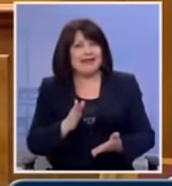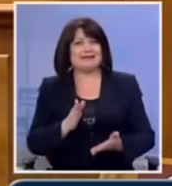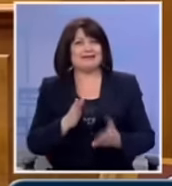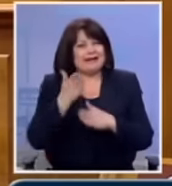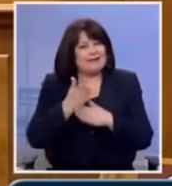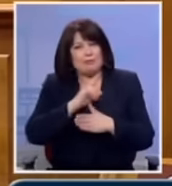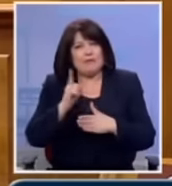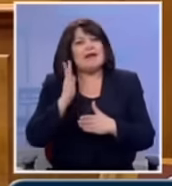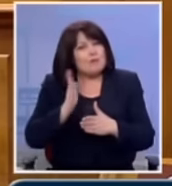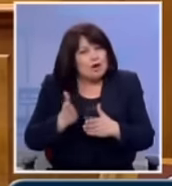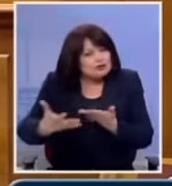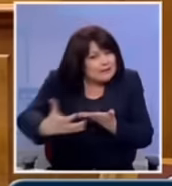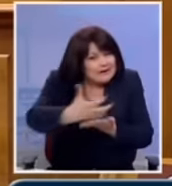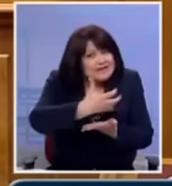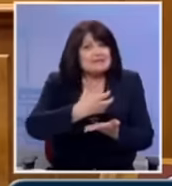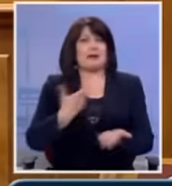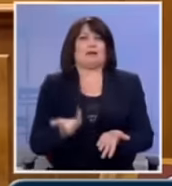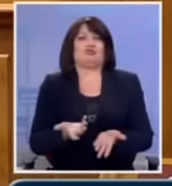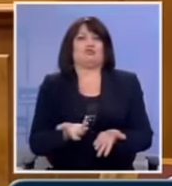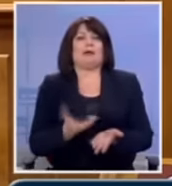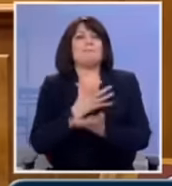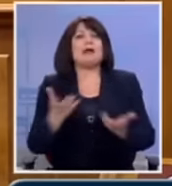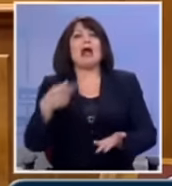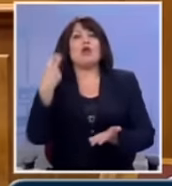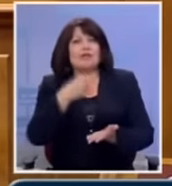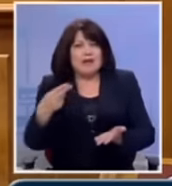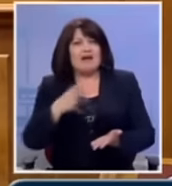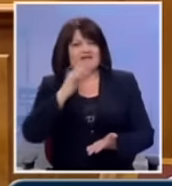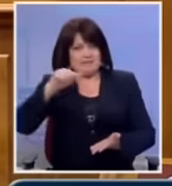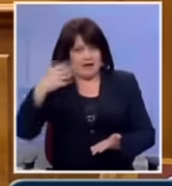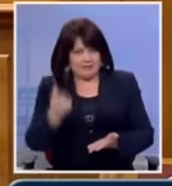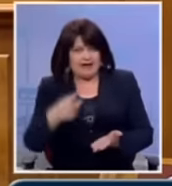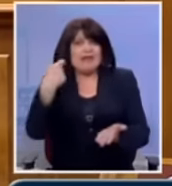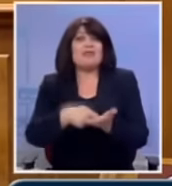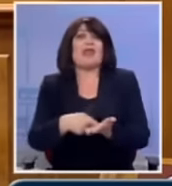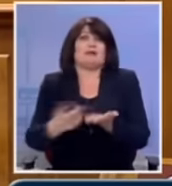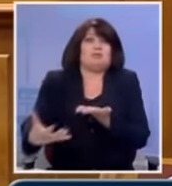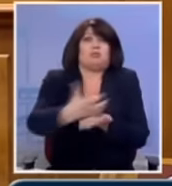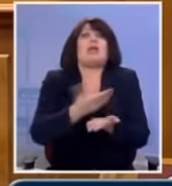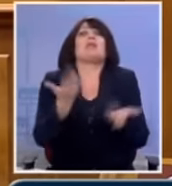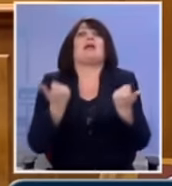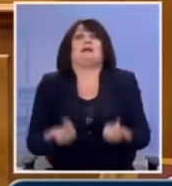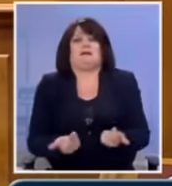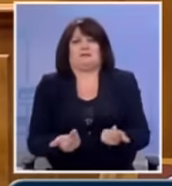μας. Το μεγάλο θέμα είναι η εισπραξιμότητα. Και όλοι το γνωρίζουμε αυτό.